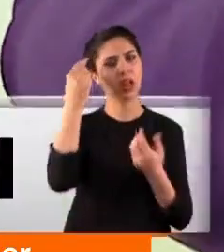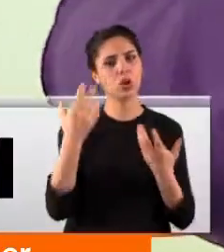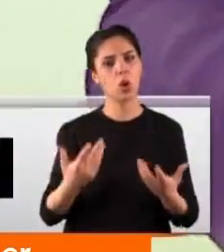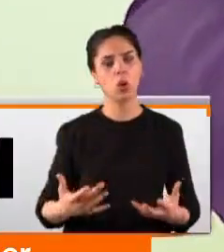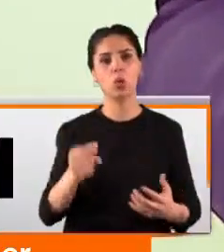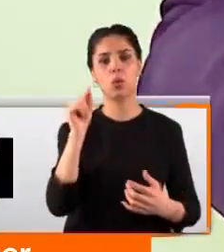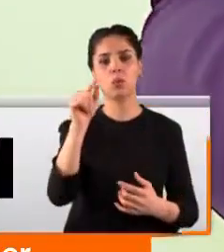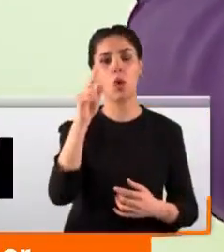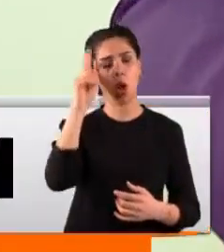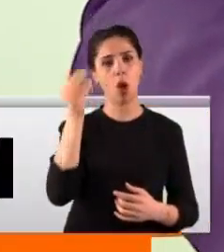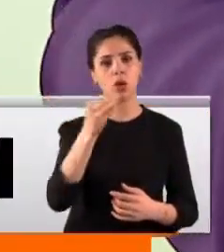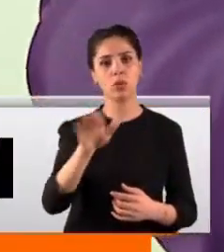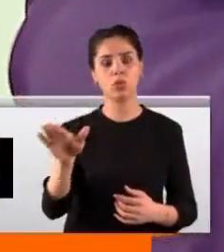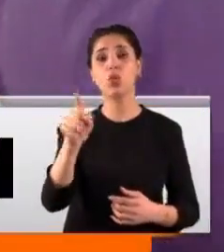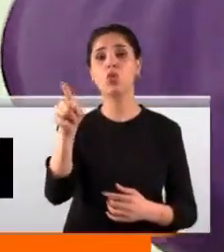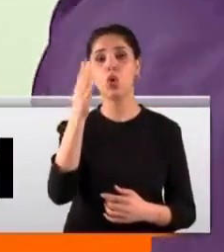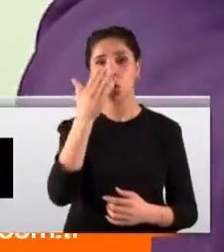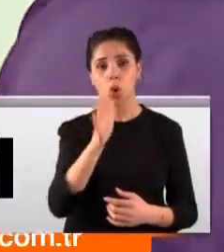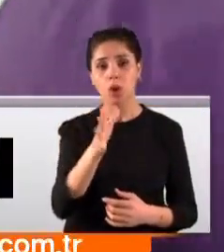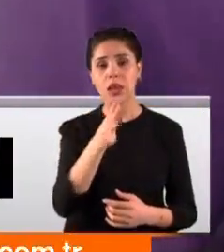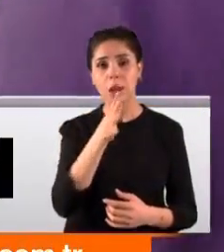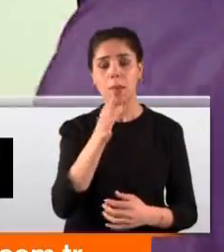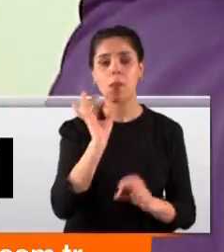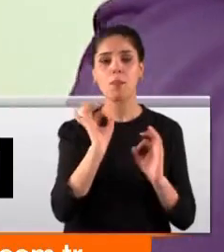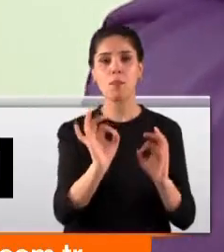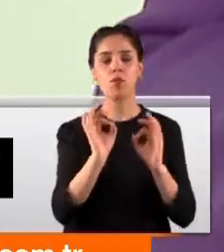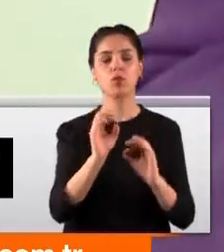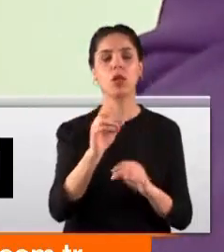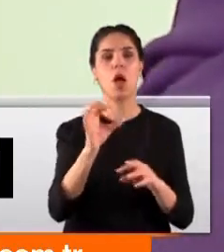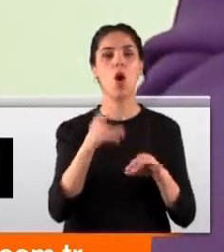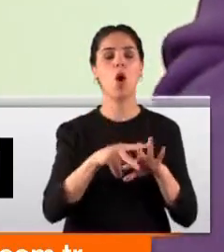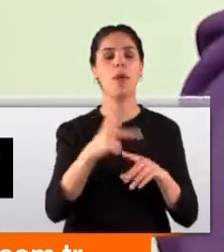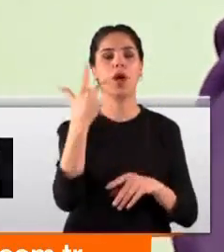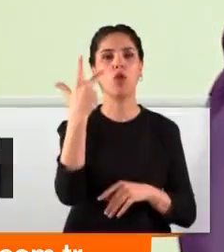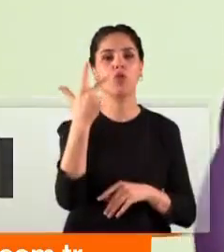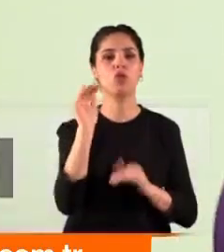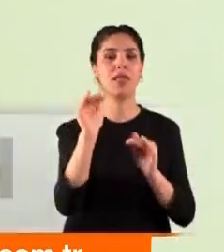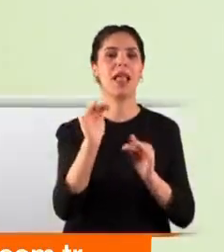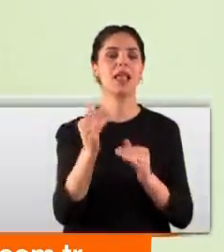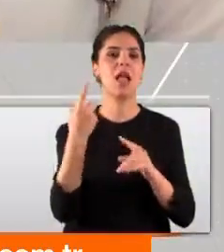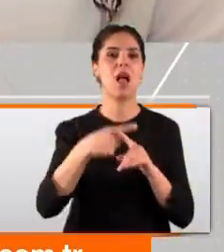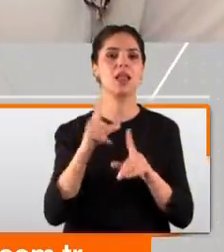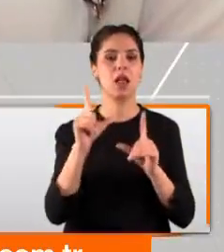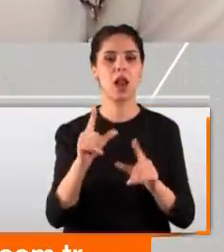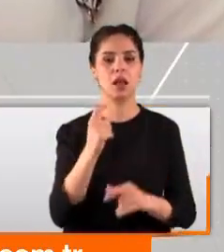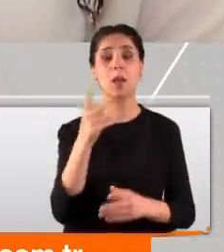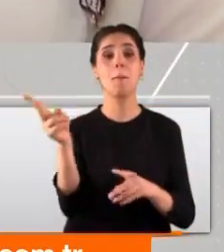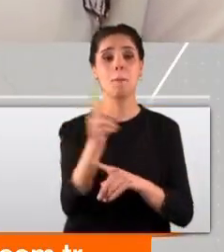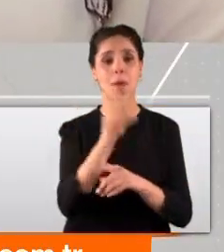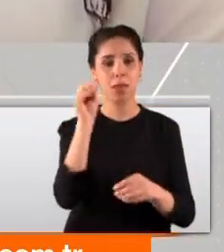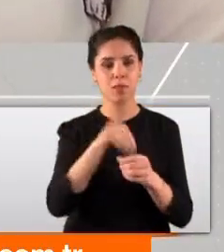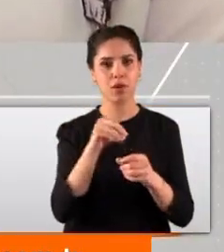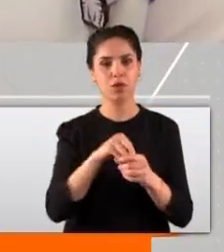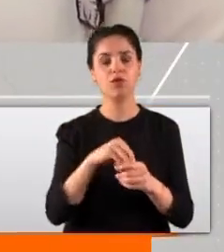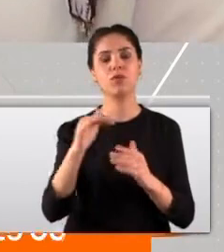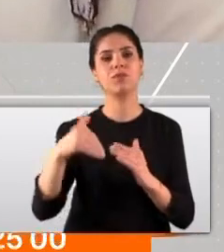çocuklarda bu tür belirtiler yoksa bile mutlaka omega 3 desteği tavsiye ediliyor. Balık ve balığın içerisindeki